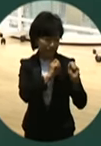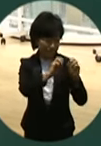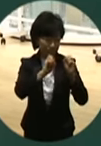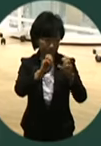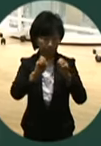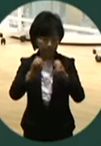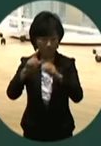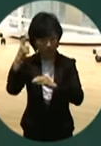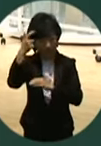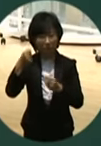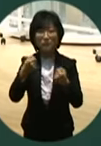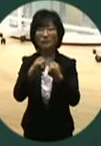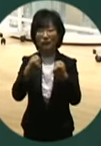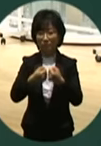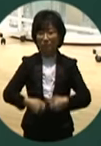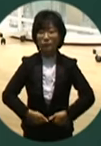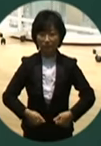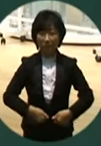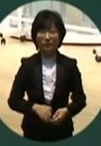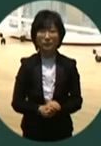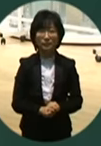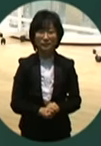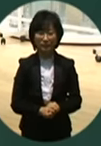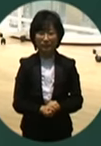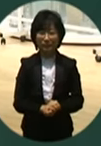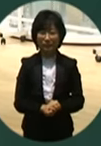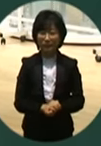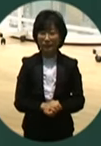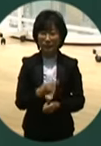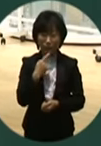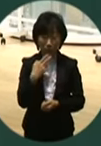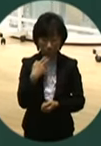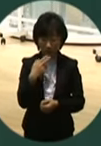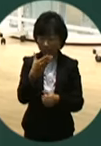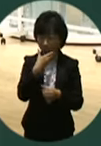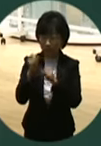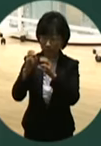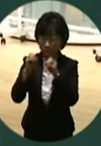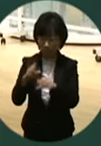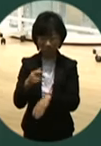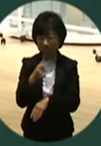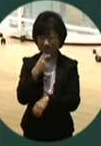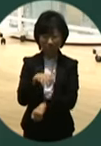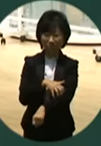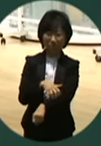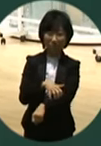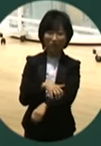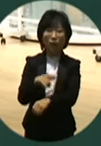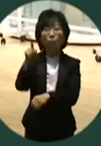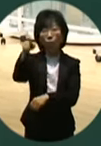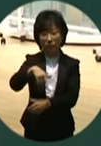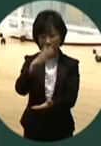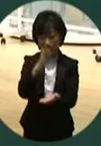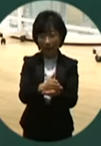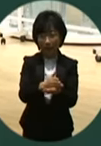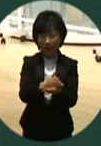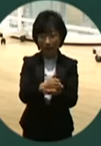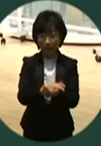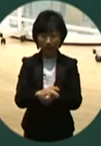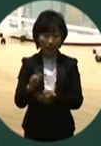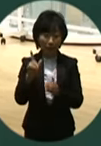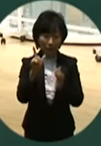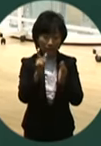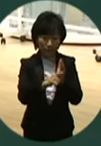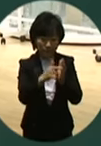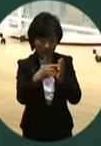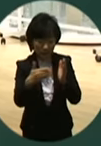gospel and stop them. 물론 뭐 관심 없는 사람들이 올 필요가 없고요. 여러분들에게 몇 명만 있어도 이 전도 운동을 할 수 있습니다.